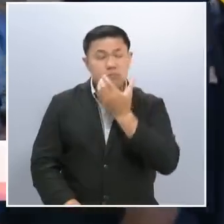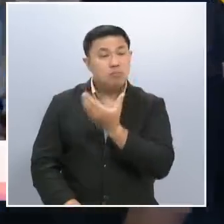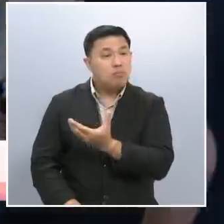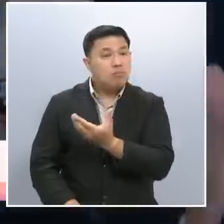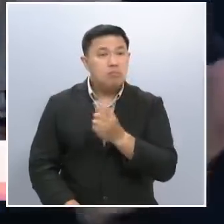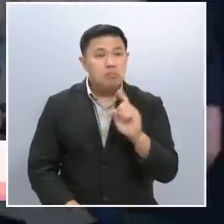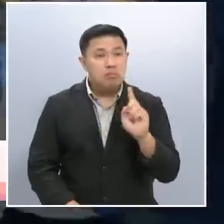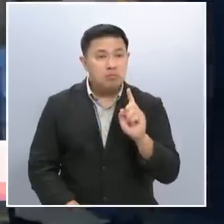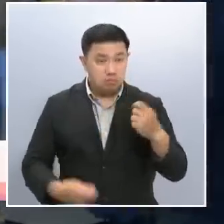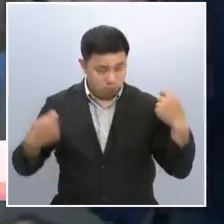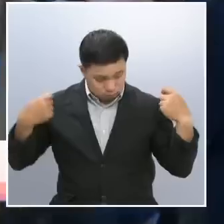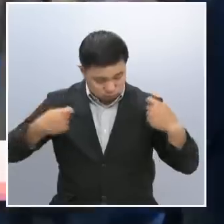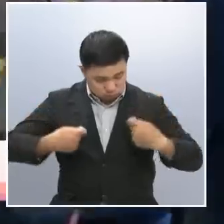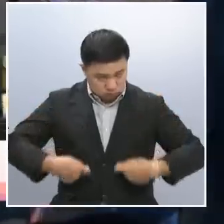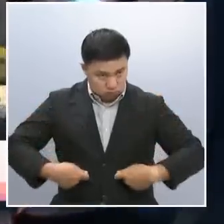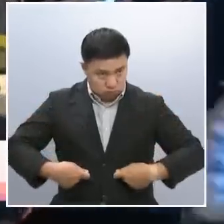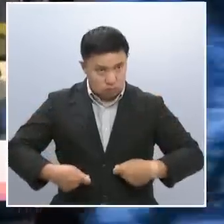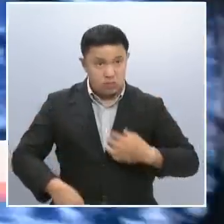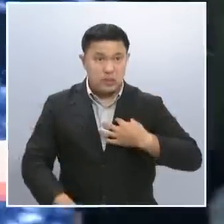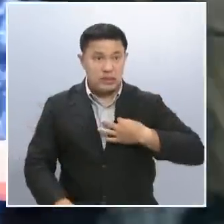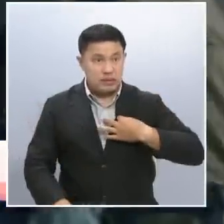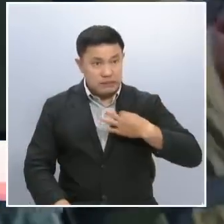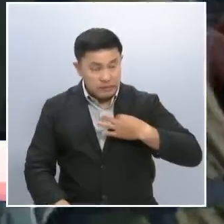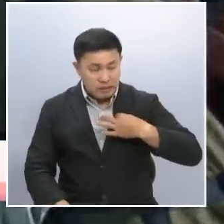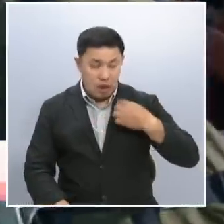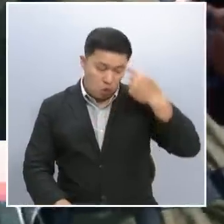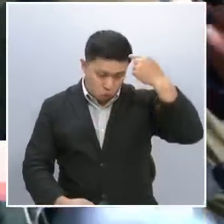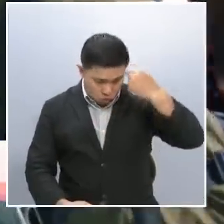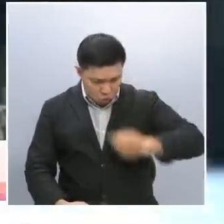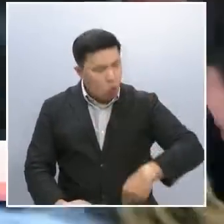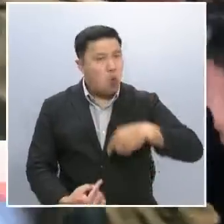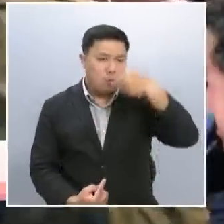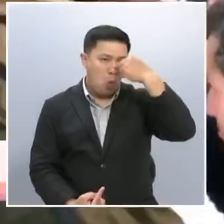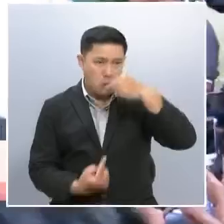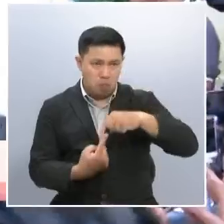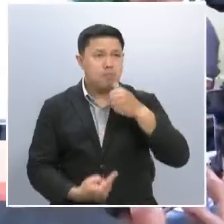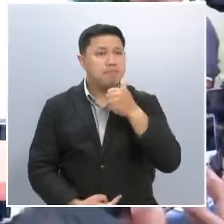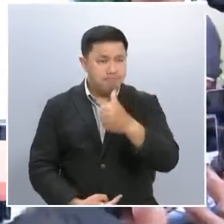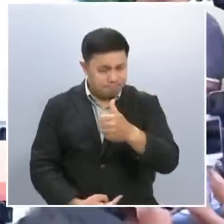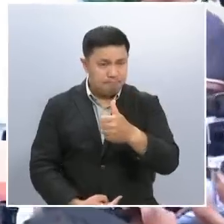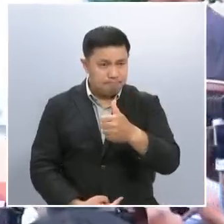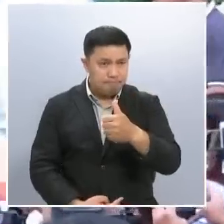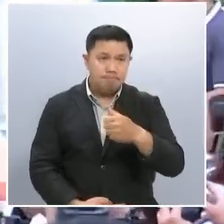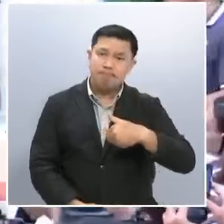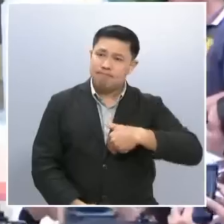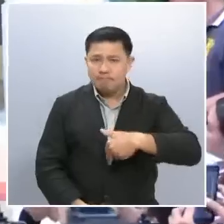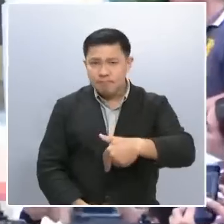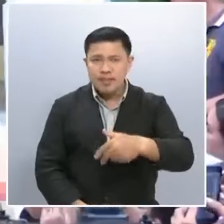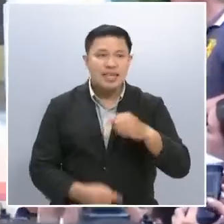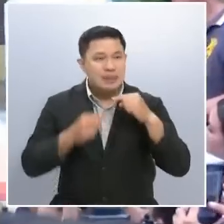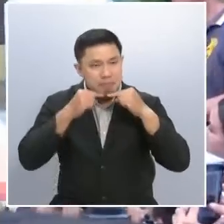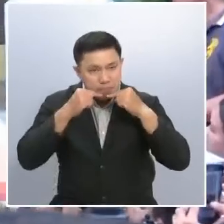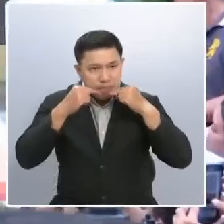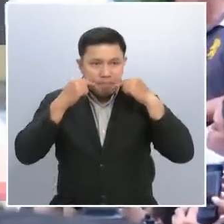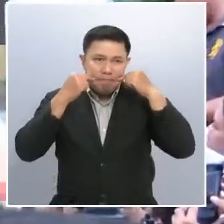โดยการแต่งกายของคุณพี่ทาเลยนะฮะเสื้อผ้าหน้าผมมีความเหมาะสมมากขณะที่ลักษณะการเดินมีรอยยิ้มนะฮะ